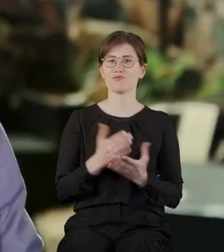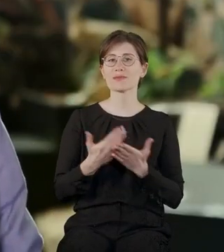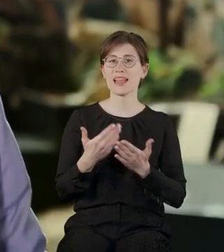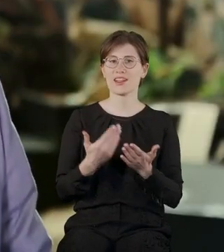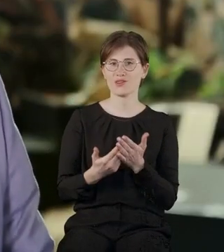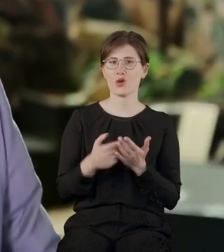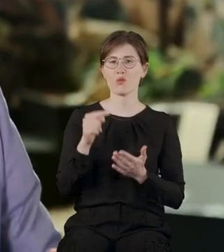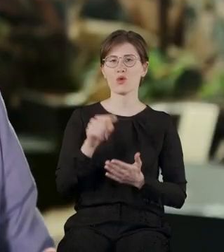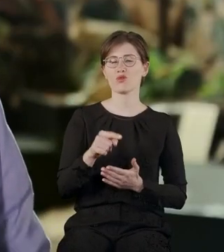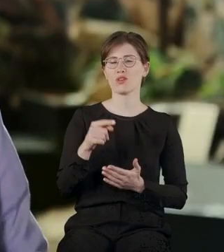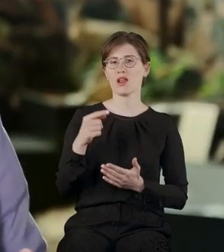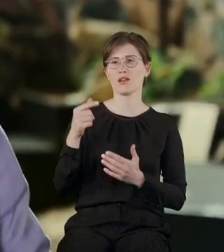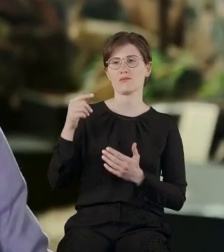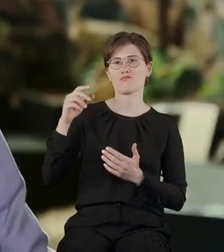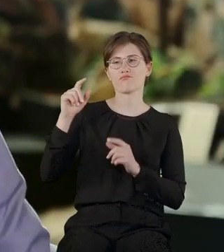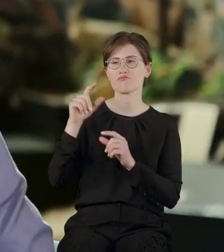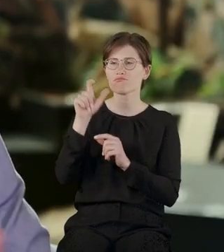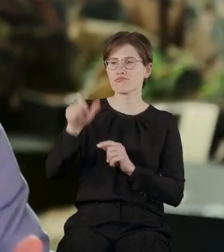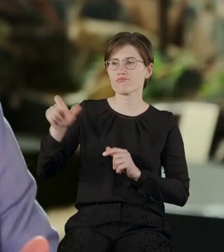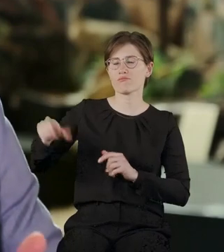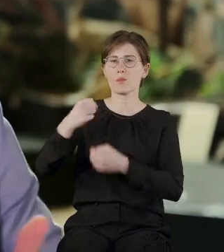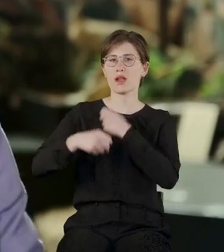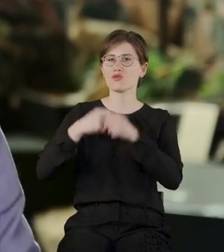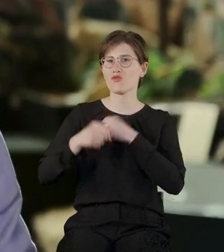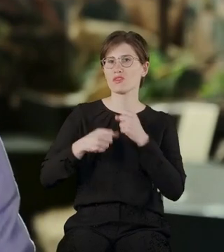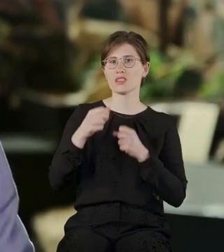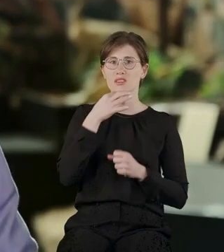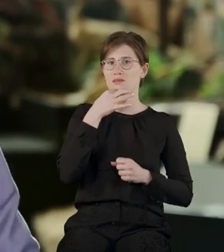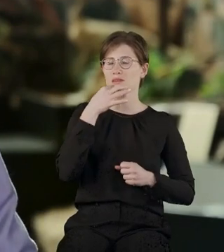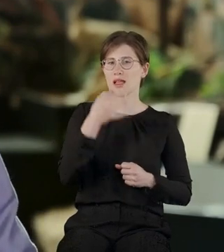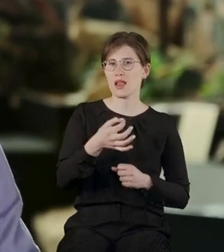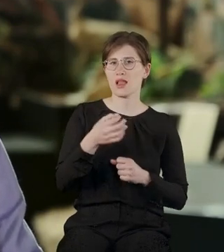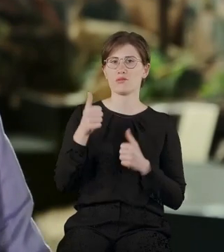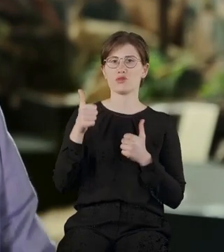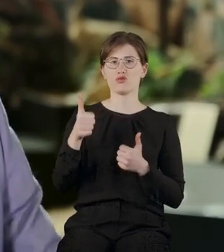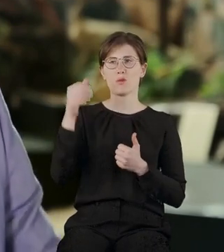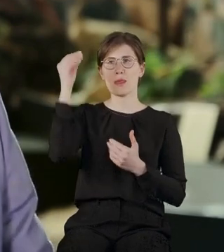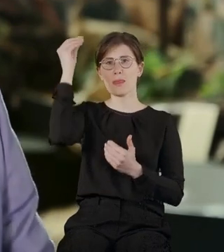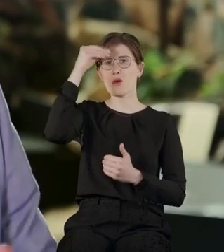zasługuje świetna kadra, bardzo wysokiej klasy